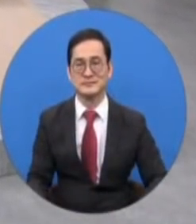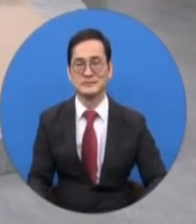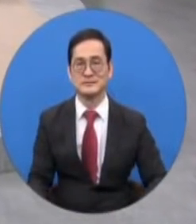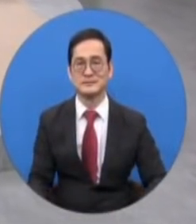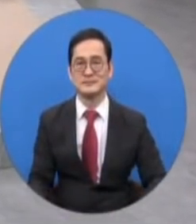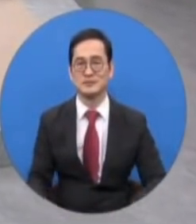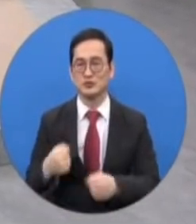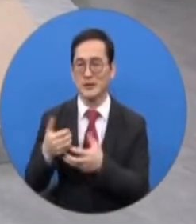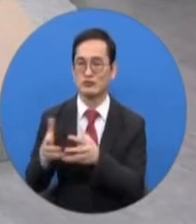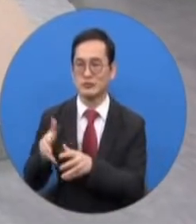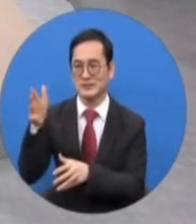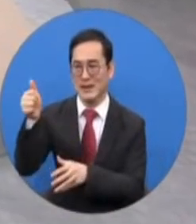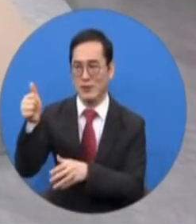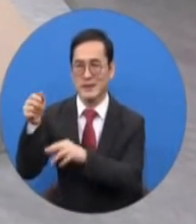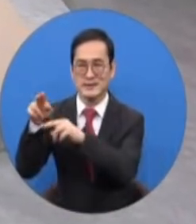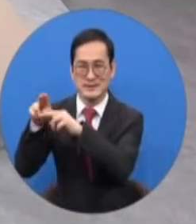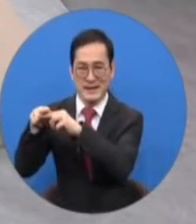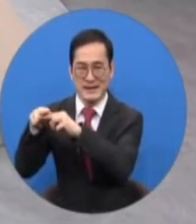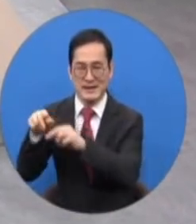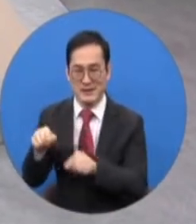그거를 바로 밑에 있는